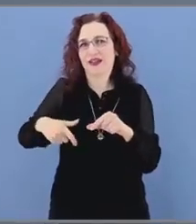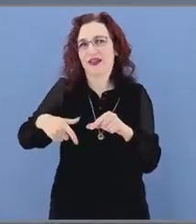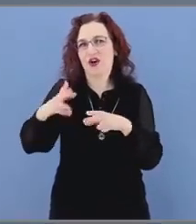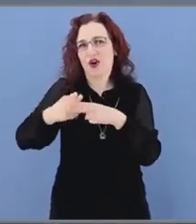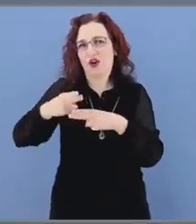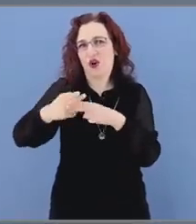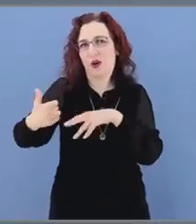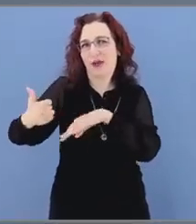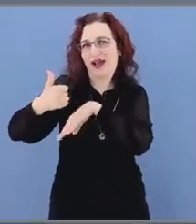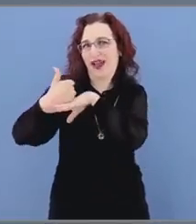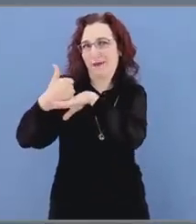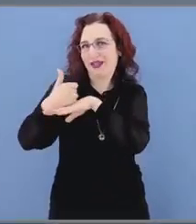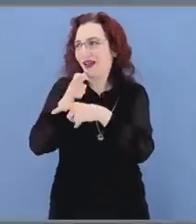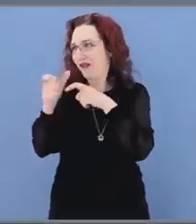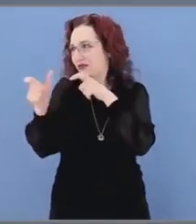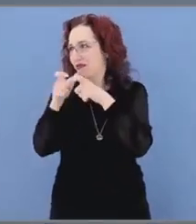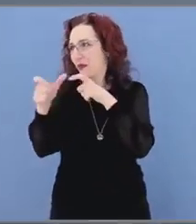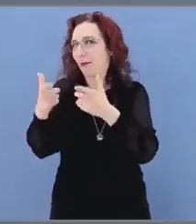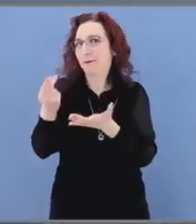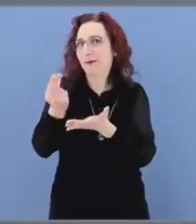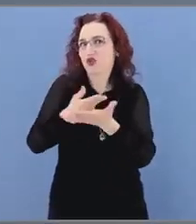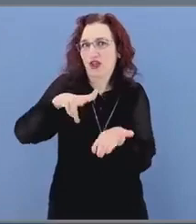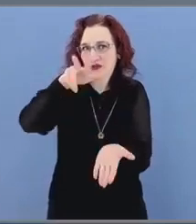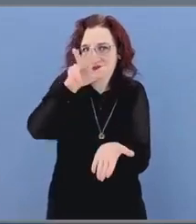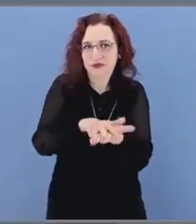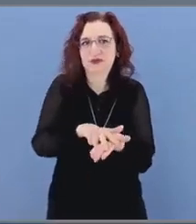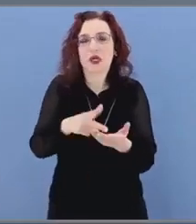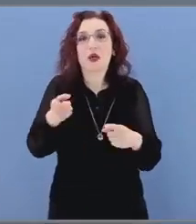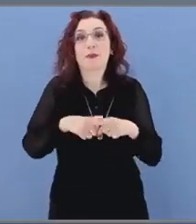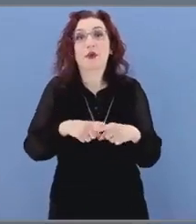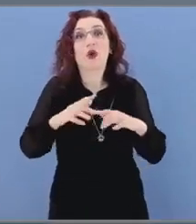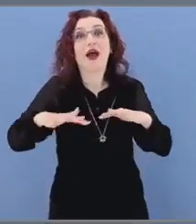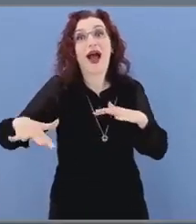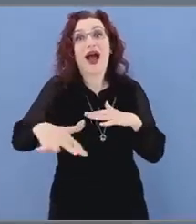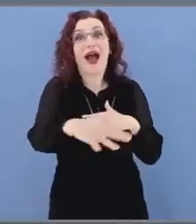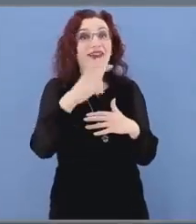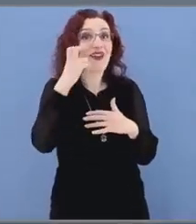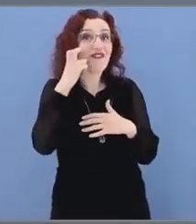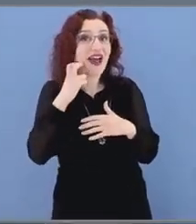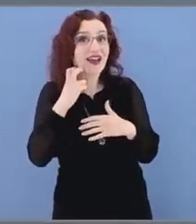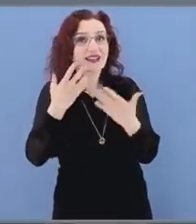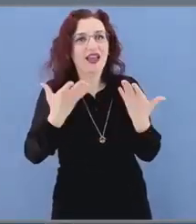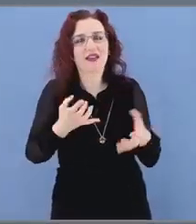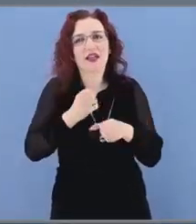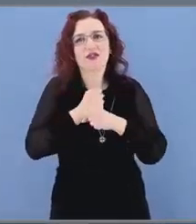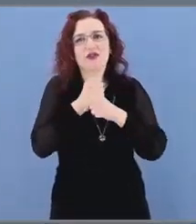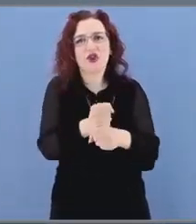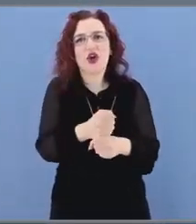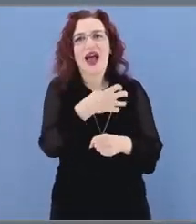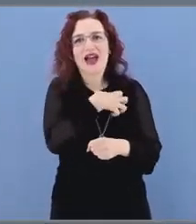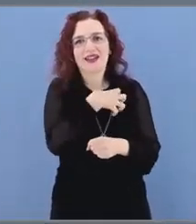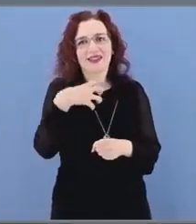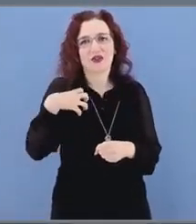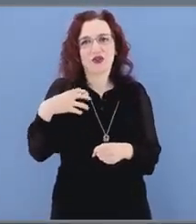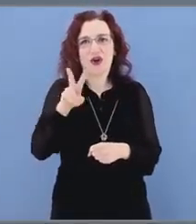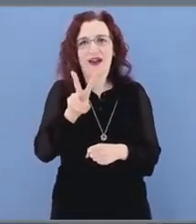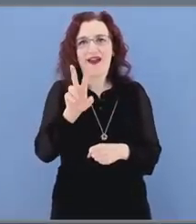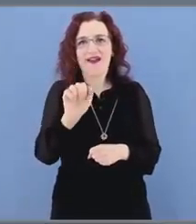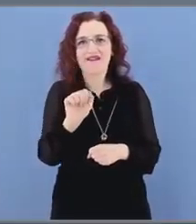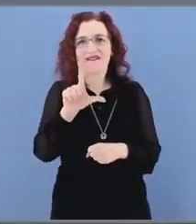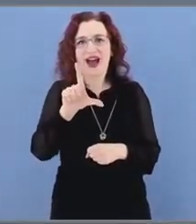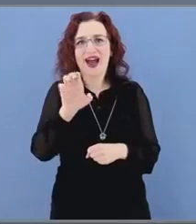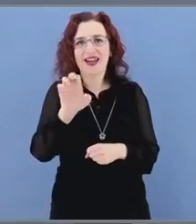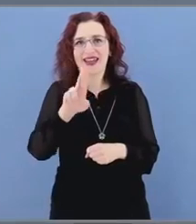le aree verdi. E a questo punto passo la parola all'assessore Valeriani, e qui appunto rinnovo il ringraziamento. Scusami,